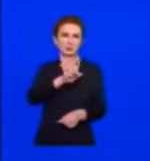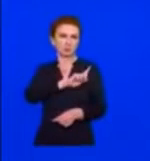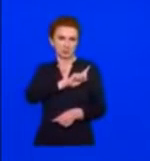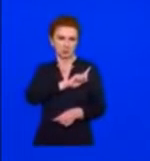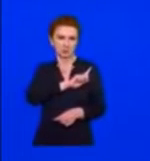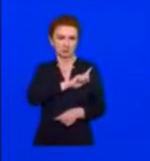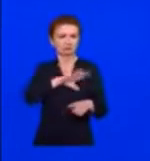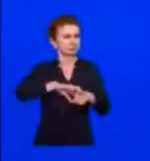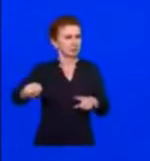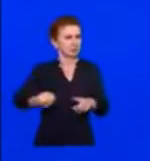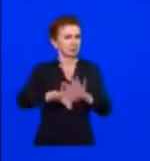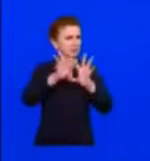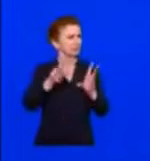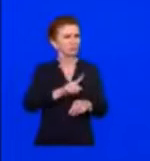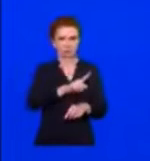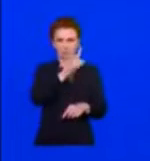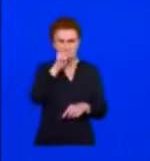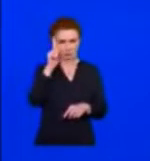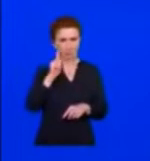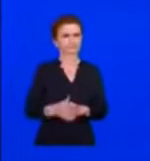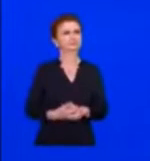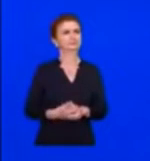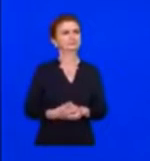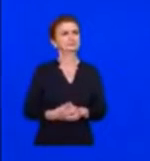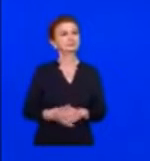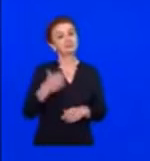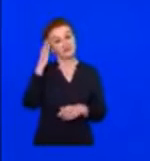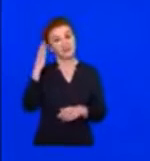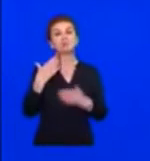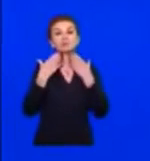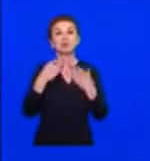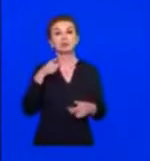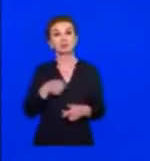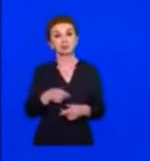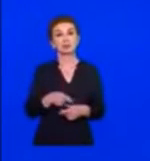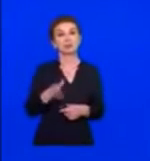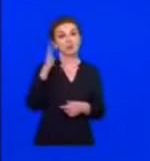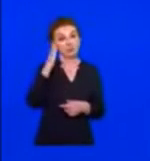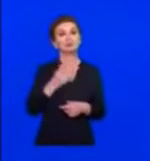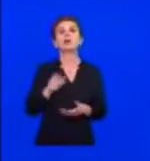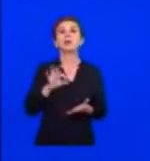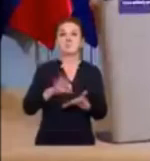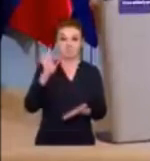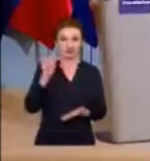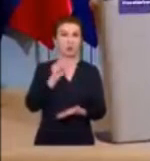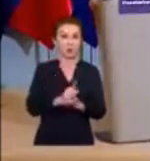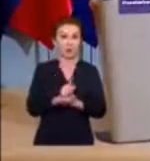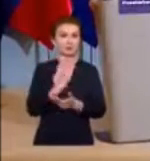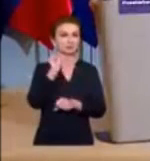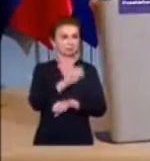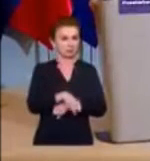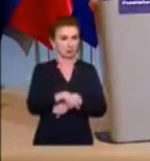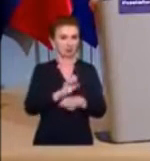Utrzymujmy tę dyscyplinę społeczną, szanowni państwo, a jestem przekonany, że dzięki temu pokonamy razem koronawirusa. Dziękuję bardzo, panie premierze.